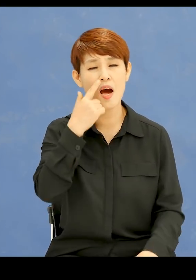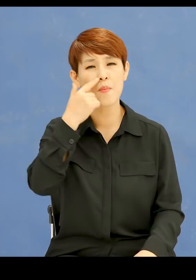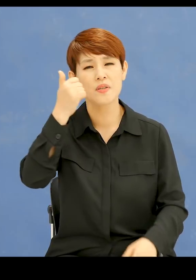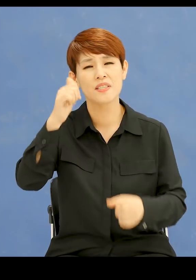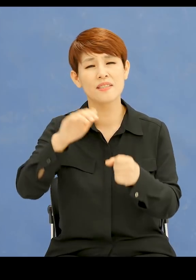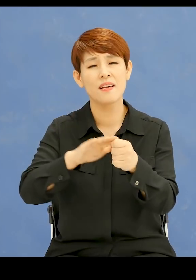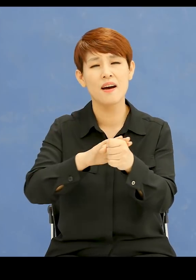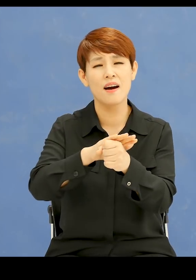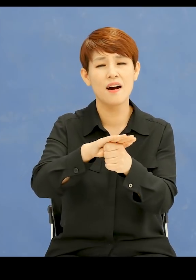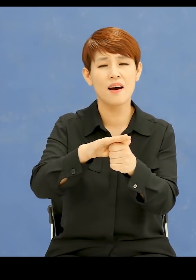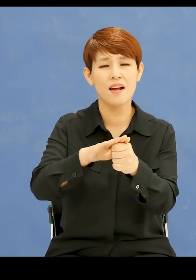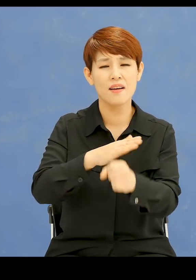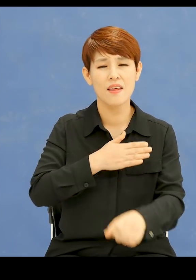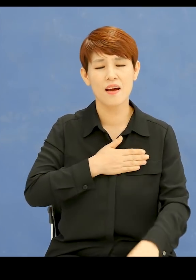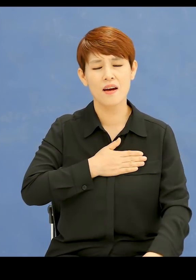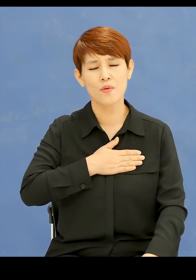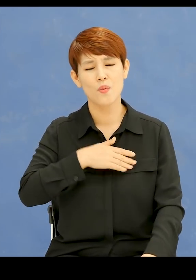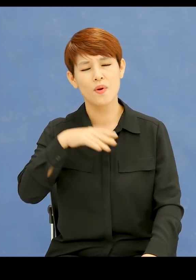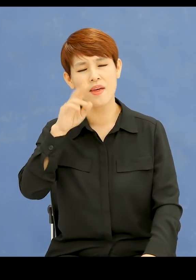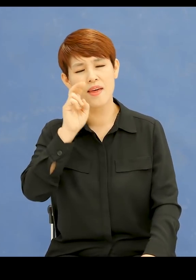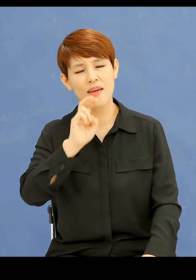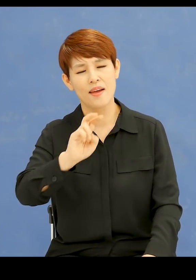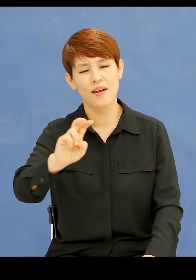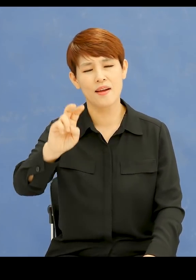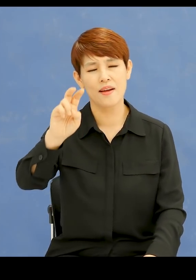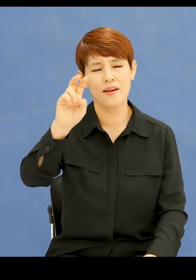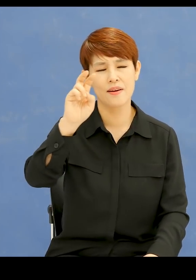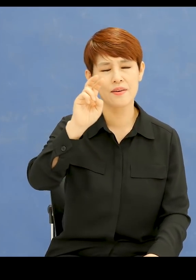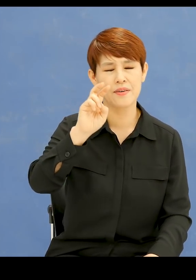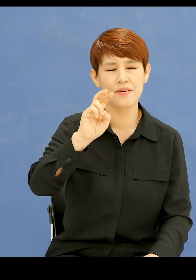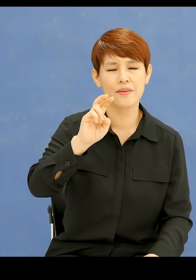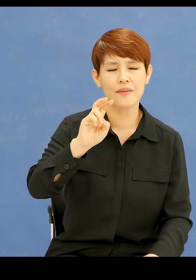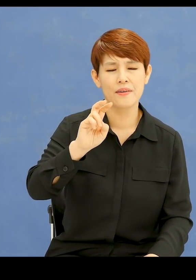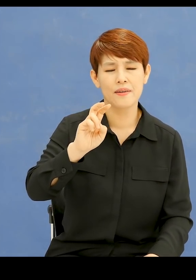아버지 사랑 내가 노래해